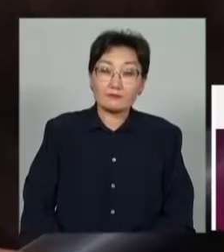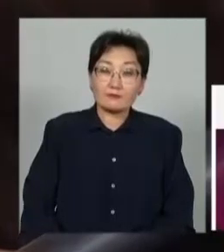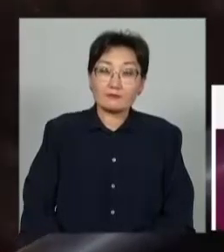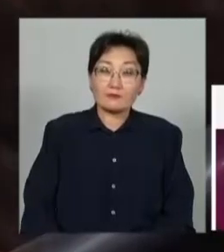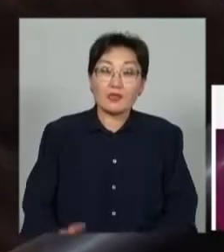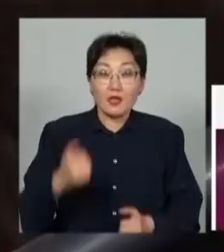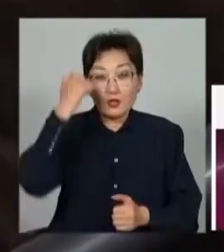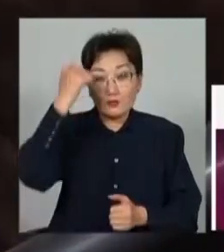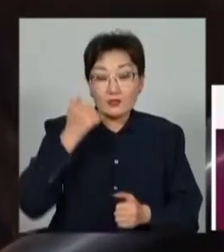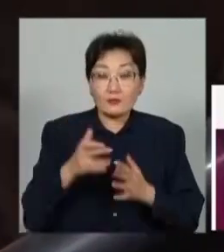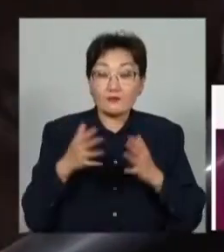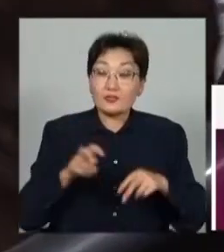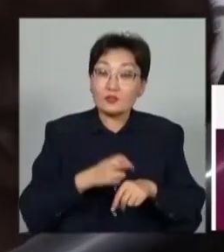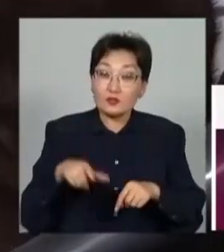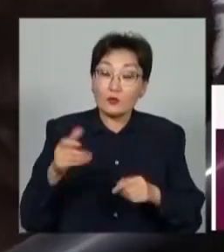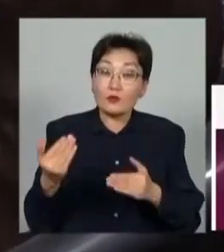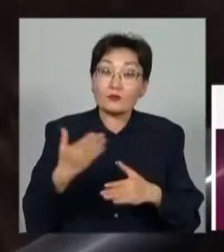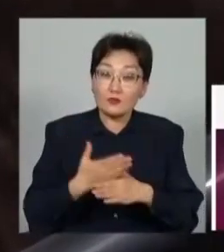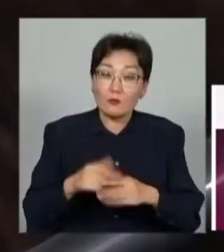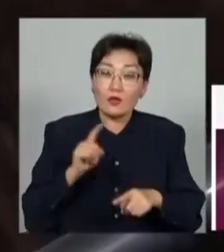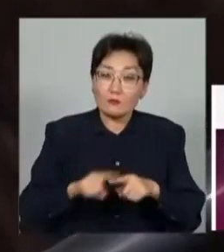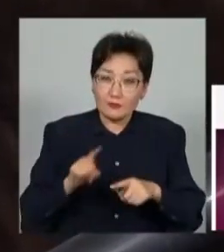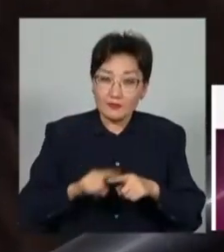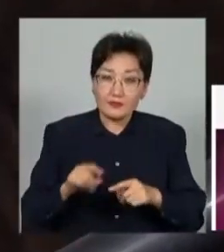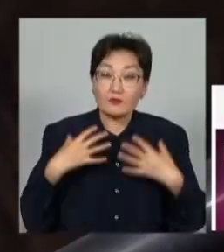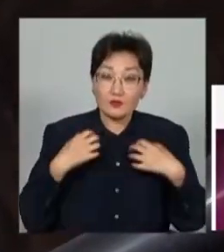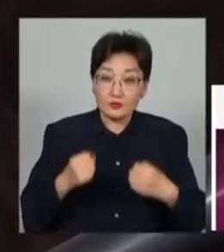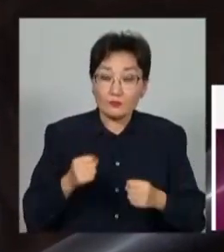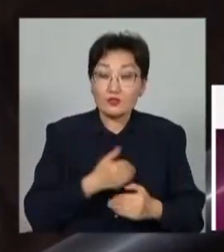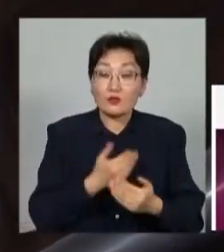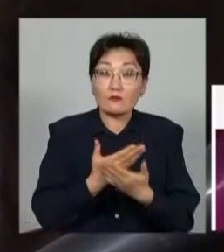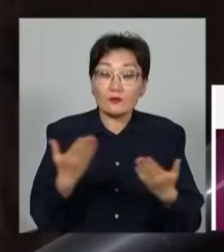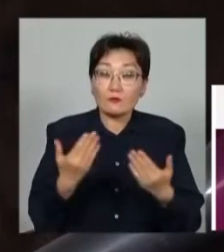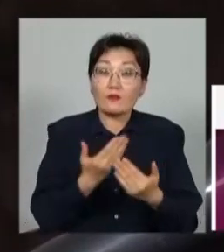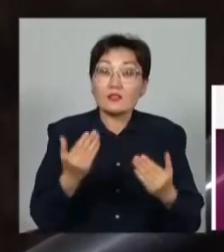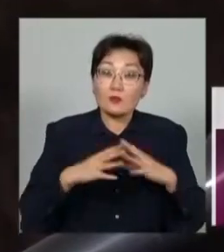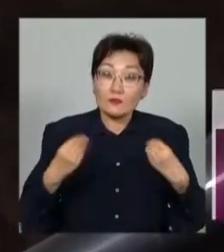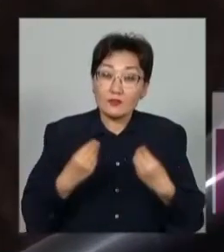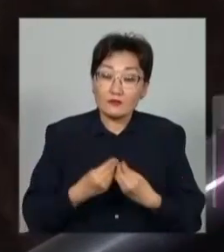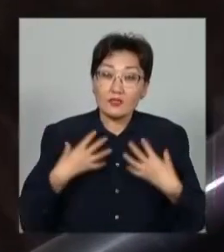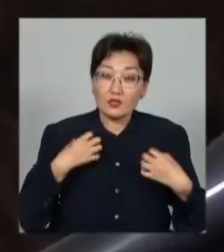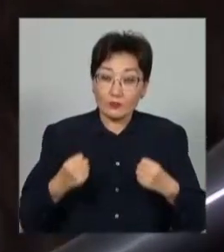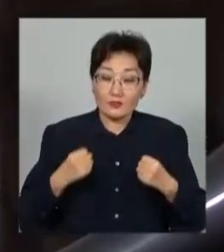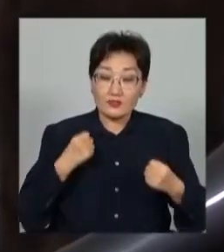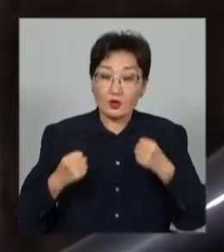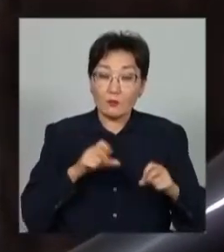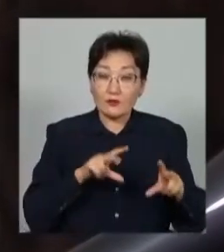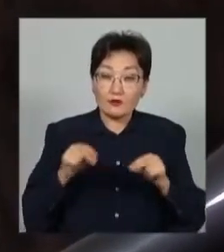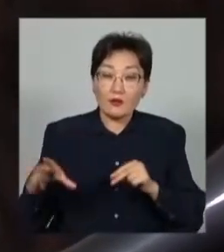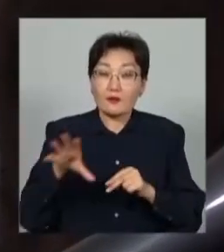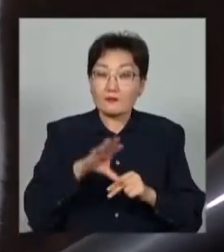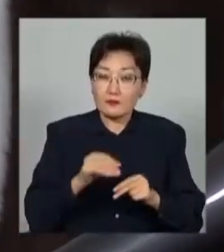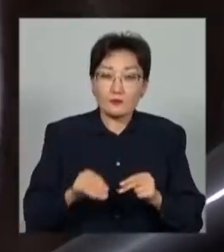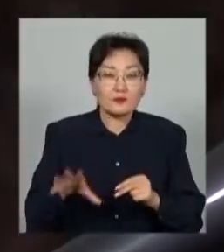спасибо большое врачам с их помощью я так быстро встала на ноги желаю вам и вашим семьям крепкого здоровья счастья и всего самого